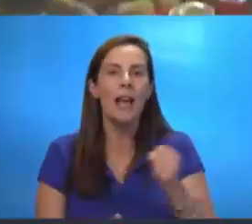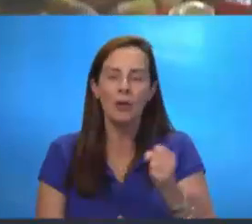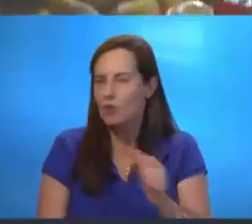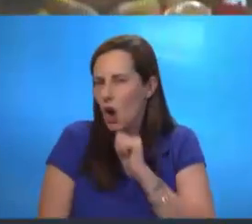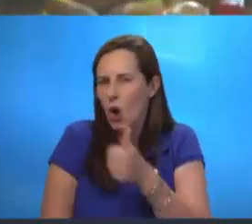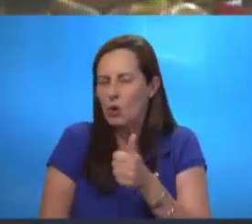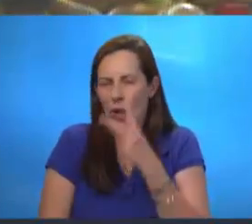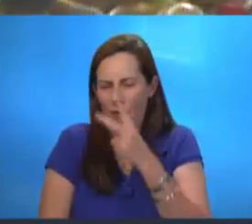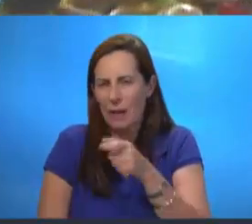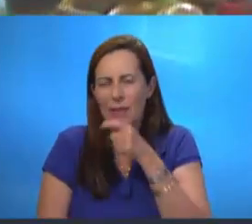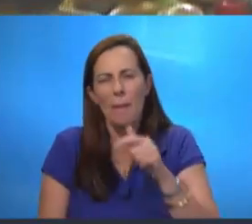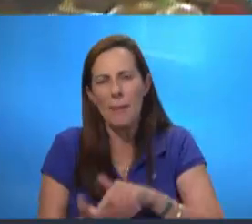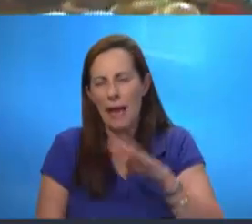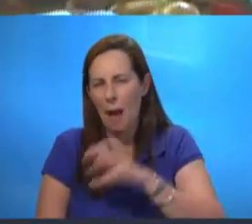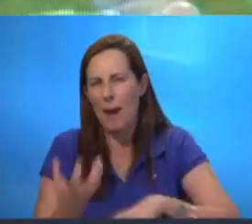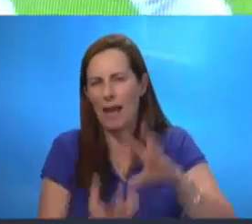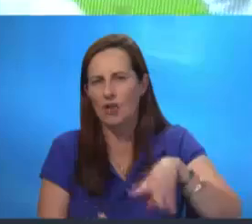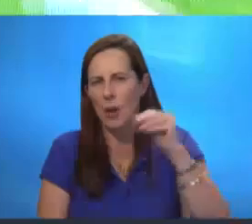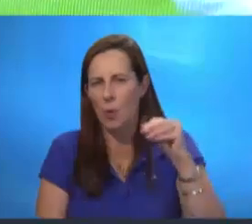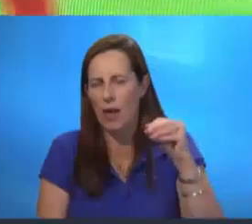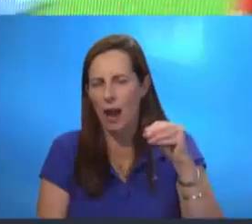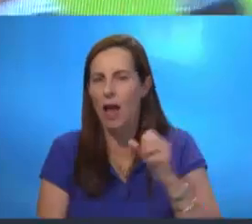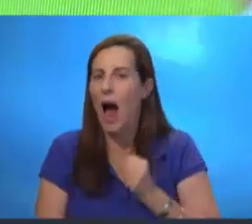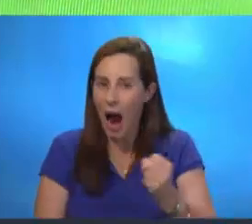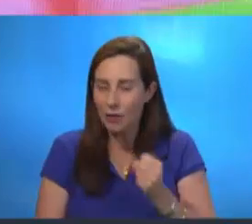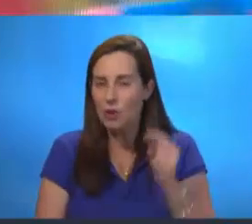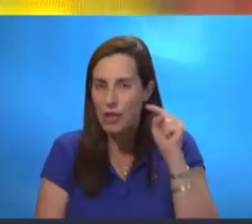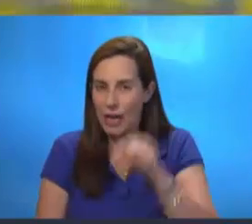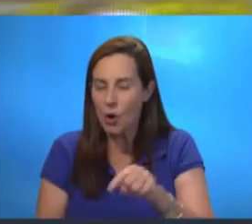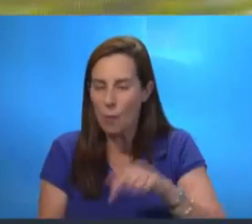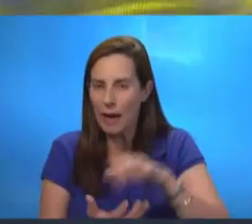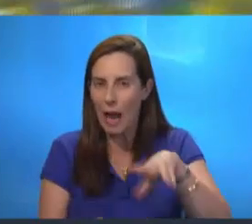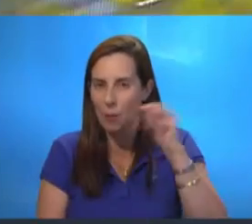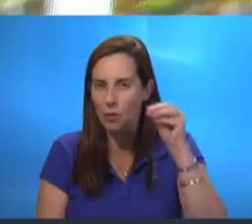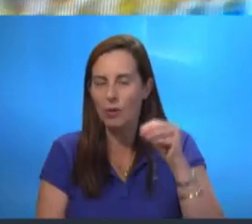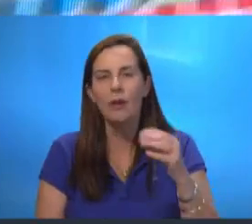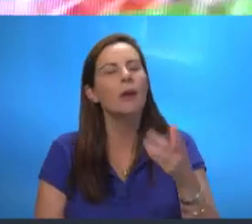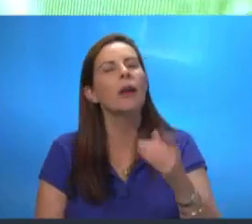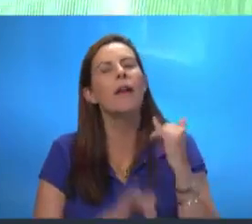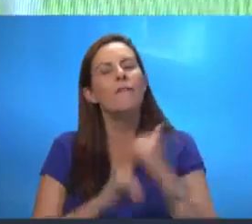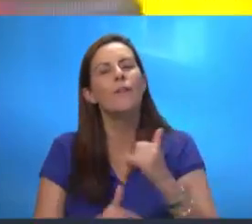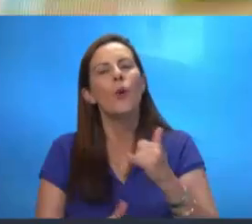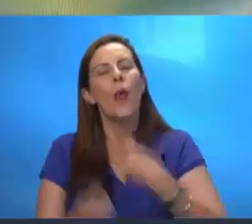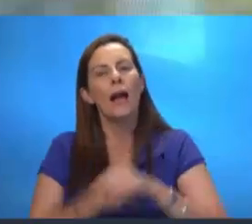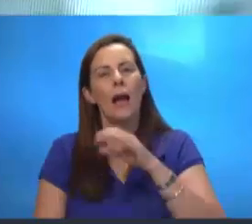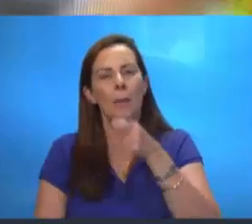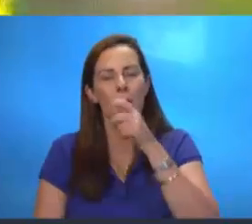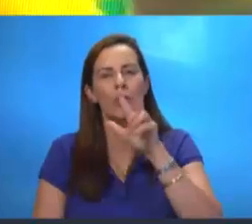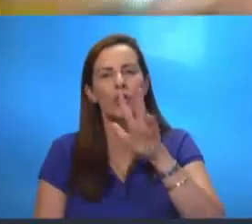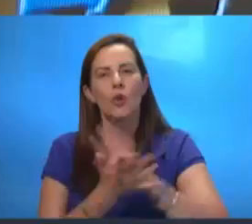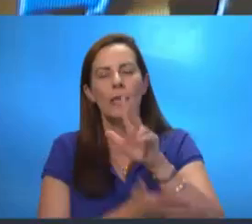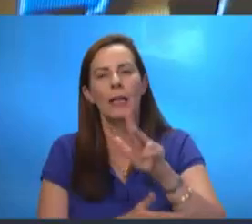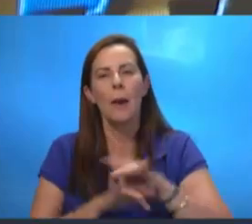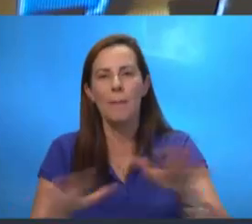לבקר בברזיל בגלל הבלגן של המונדיאל. התיירים שהגיעו בעקבות המונדיאל הכניסו לכלכלה הברזילאית 13